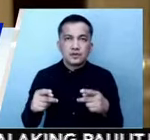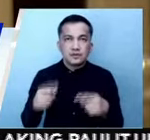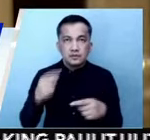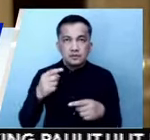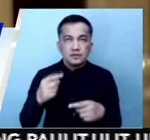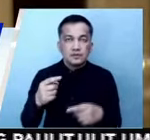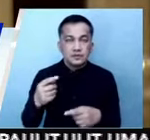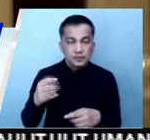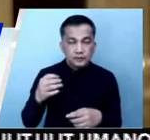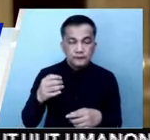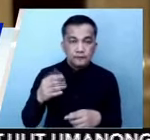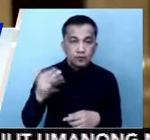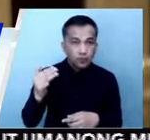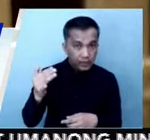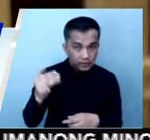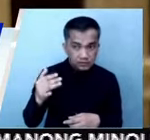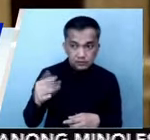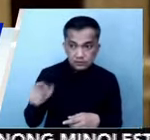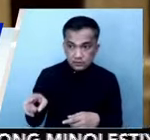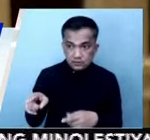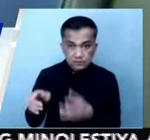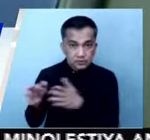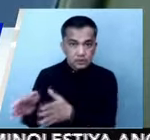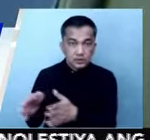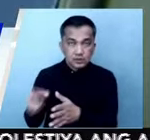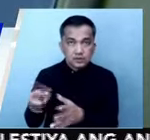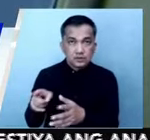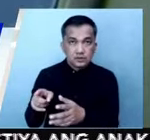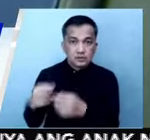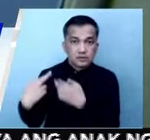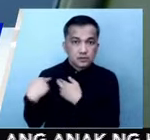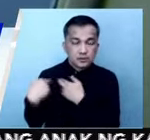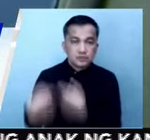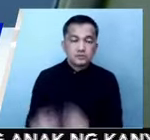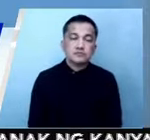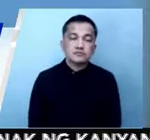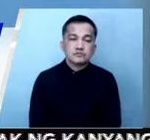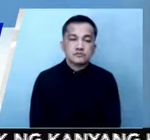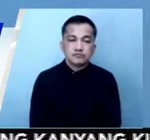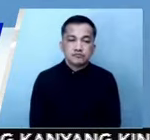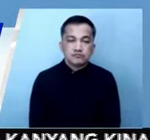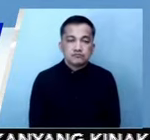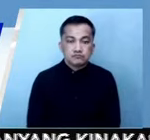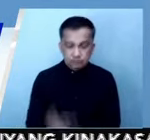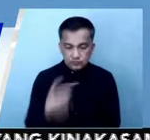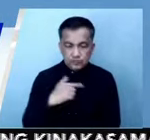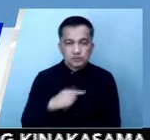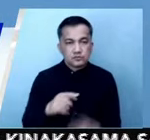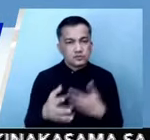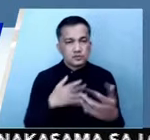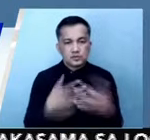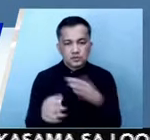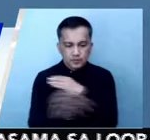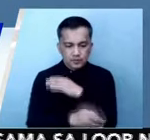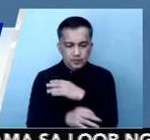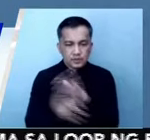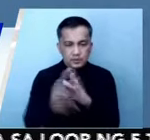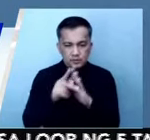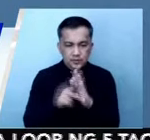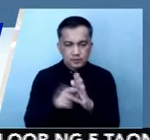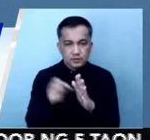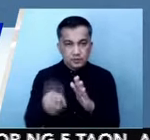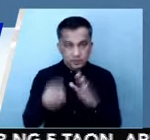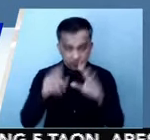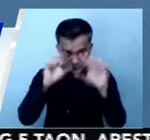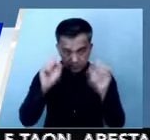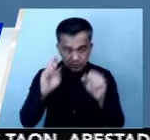if that way, you're accountable. Kaya kung anumang daw foreign policy ang pinatutupad ni Pangulong Marcos ngayon, kaugnay